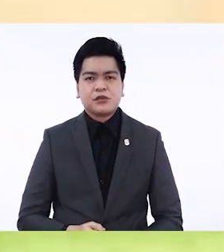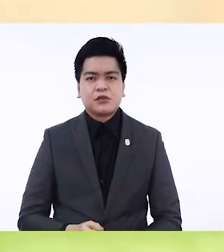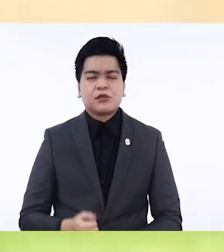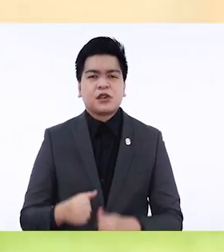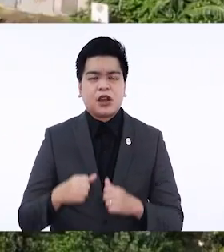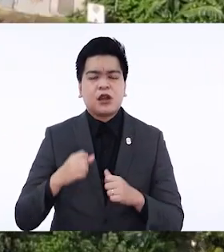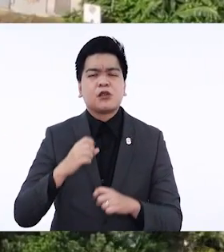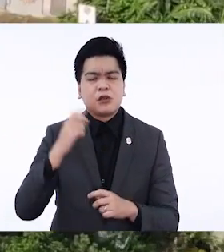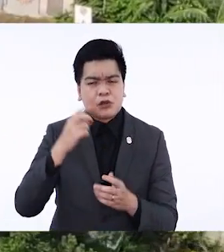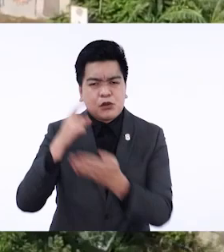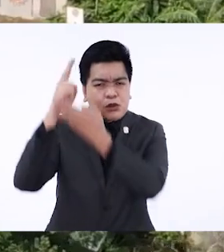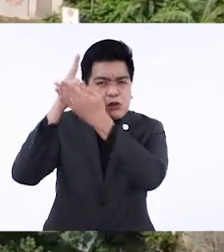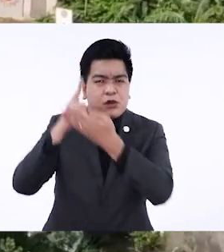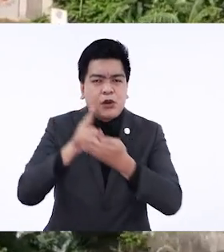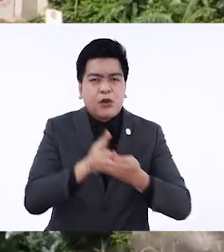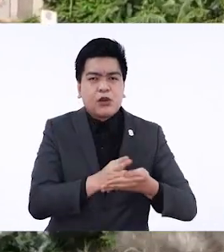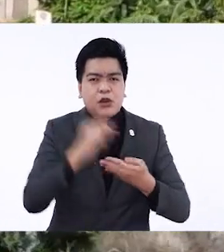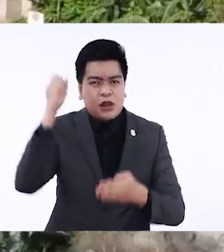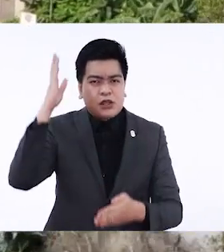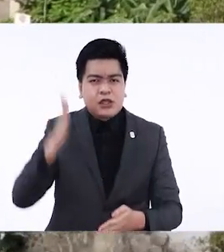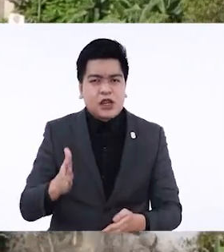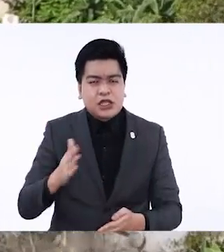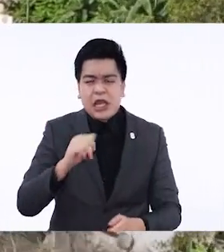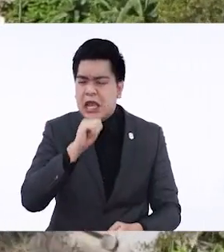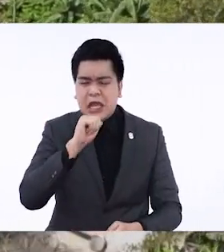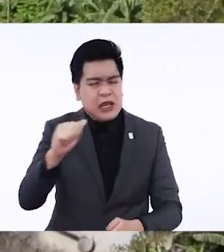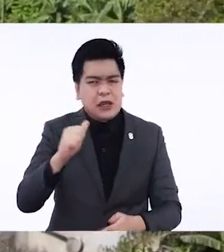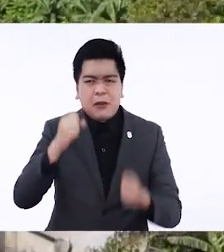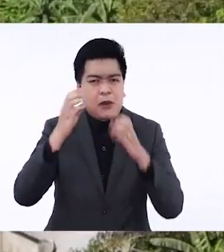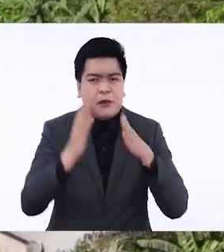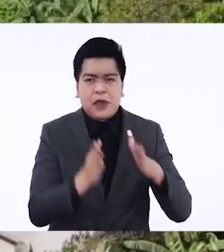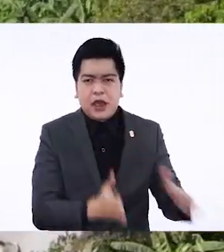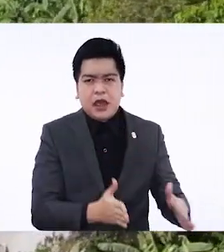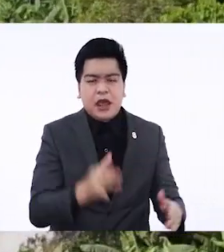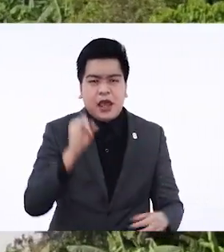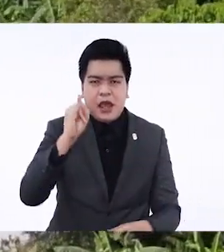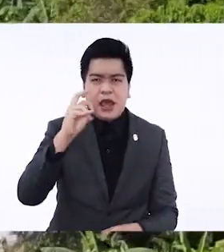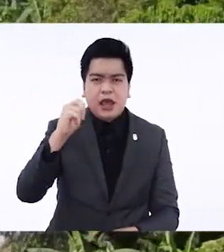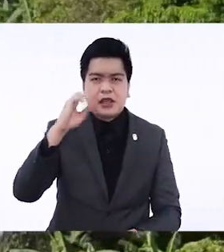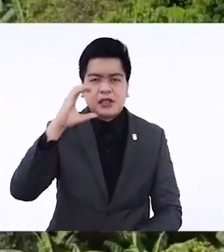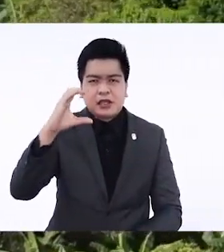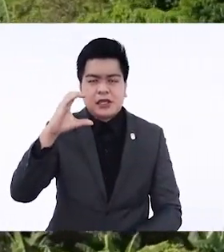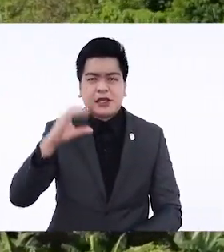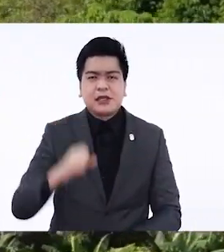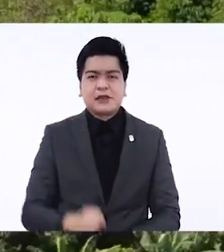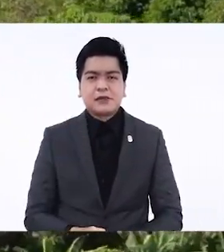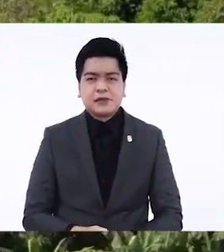ng Diyos na hindi niya kababayaan ang iglesia ni Cristo.